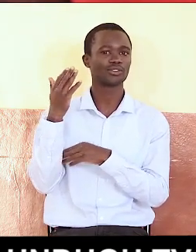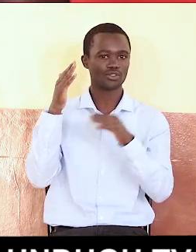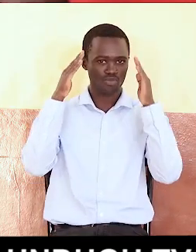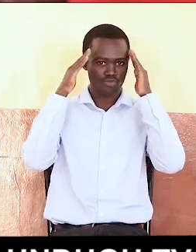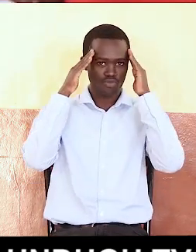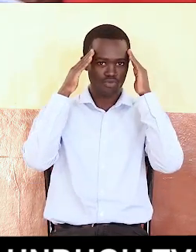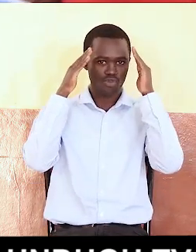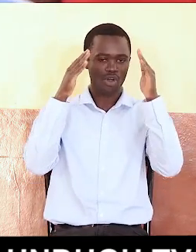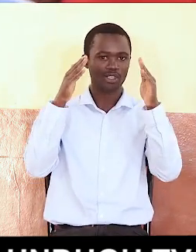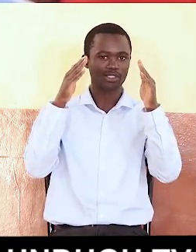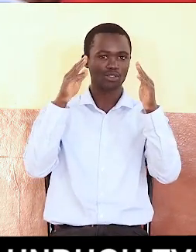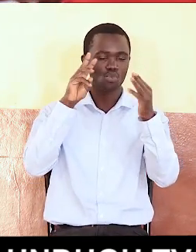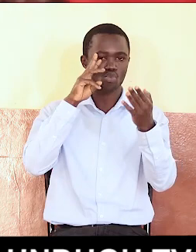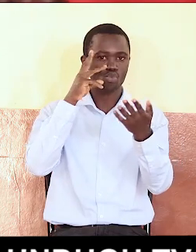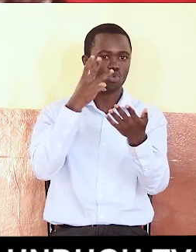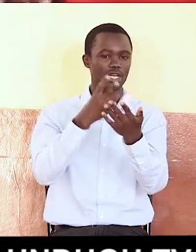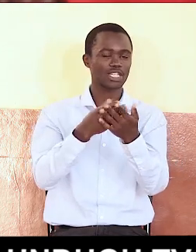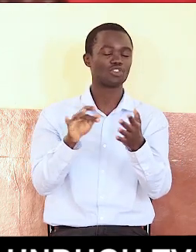ya mashahidi wa Yesu.